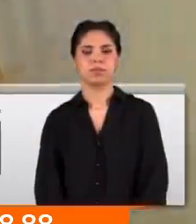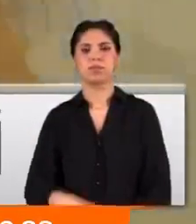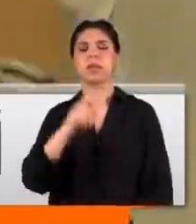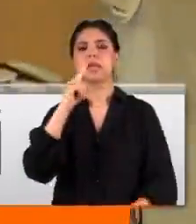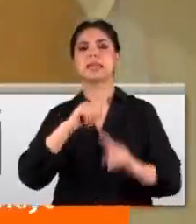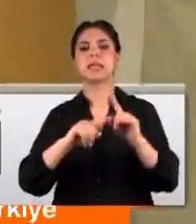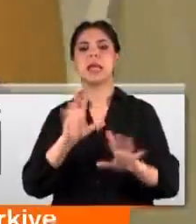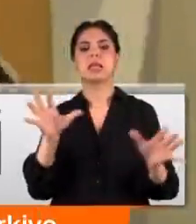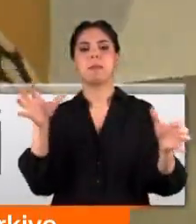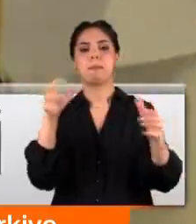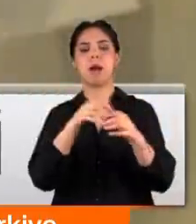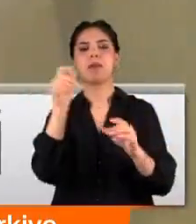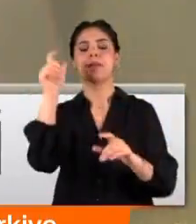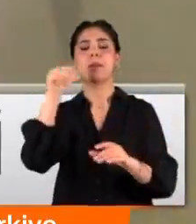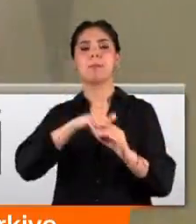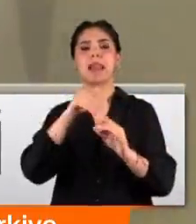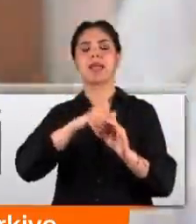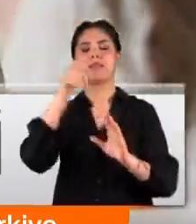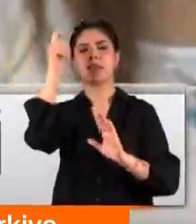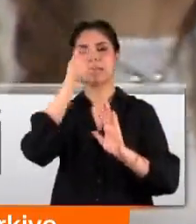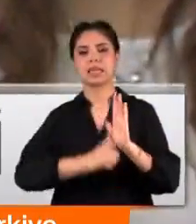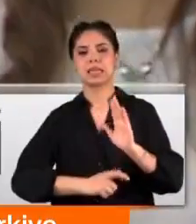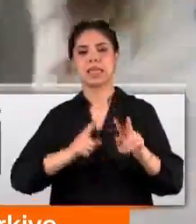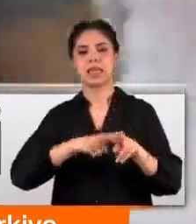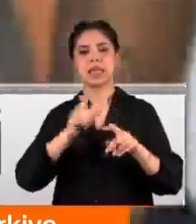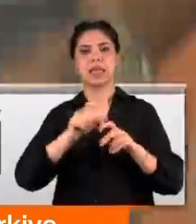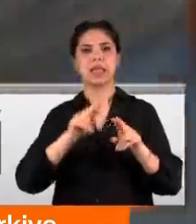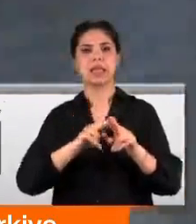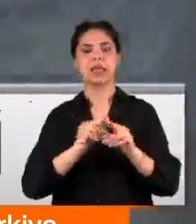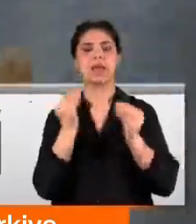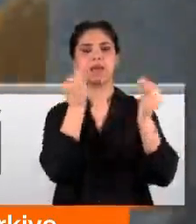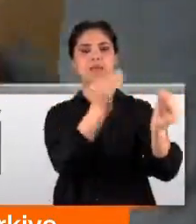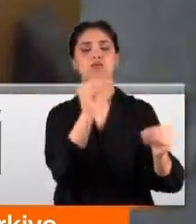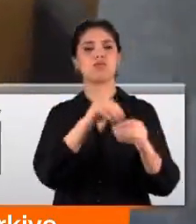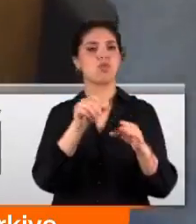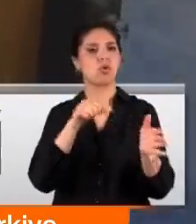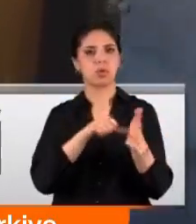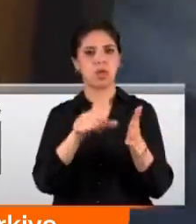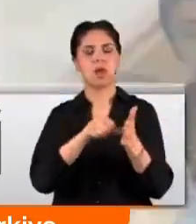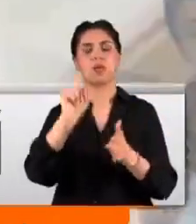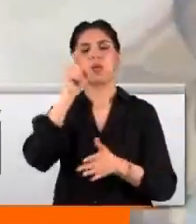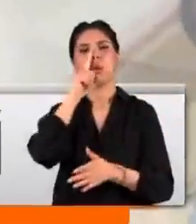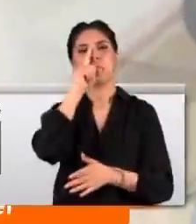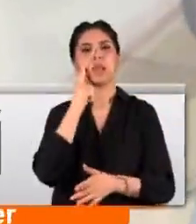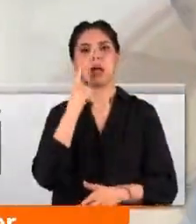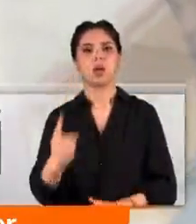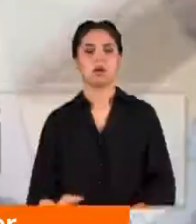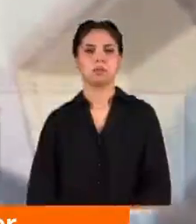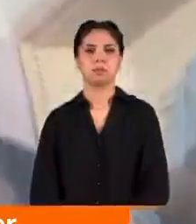Siyasi partilerin milletvekili listelerini Yüksek Seçim Kurulu'na teslim edecekleri son tarih ise 9 Nisan.